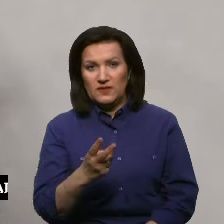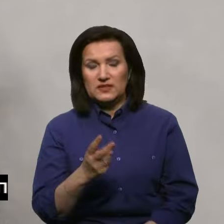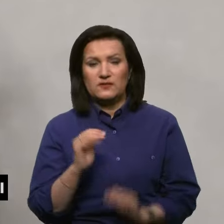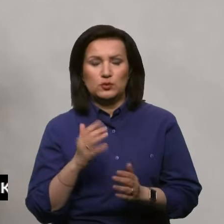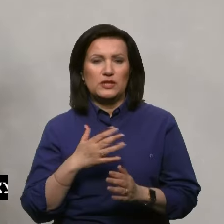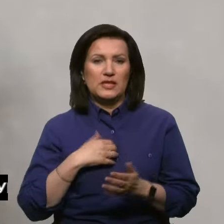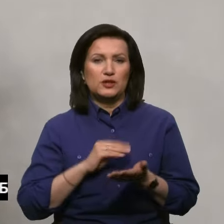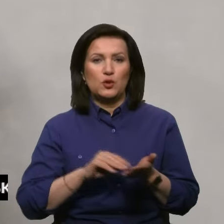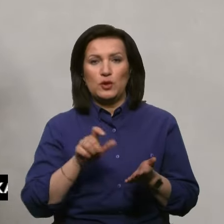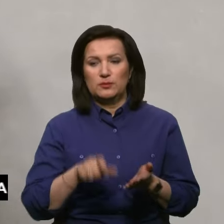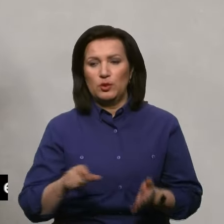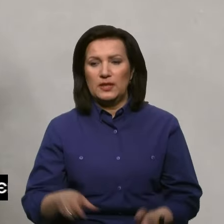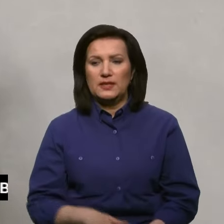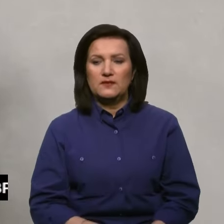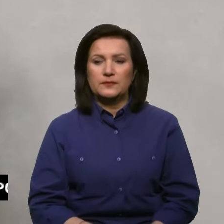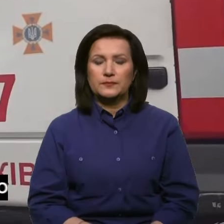сюжеті наших кореспондентів.